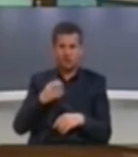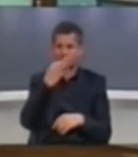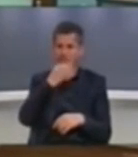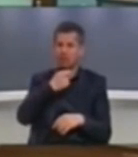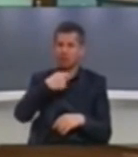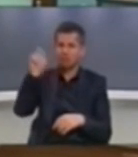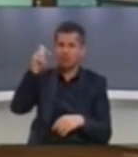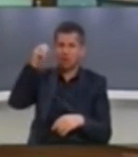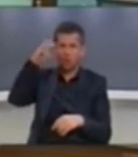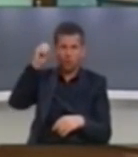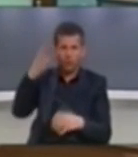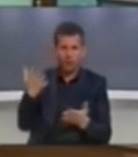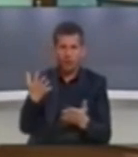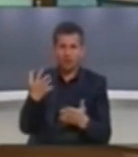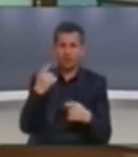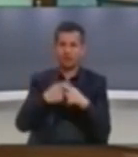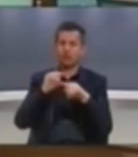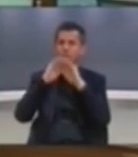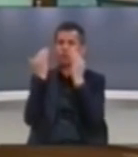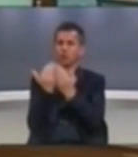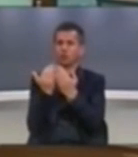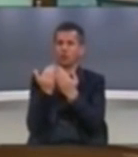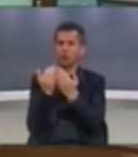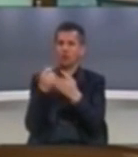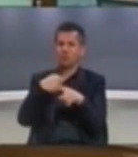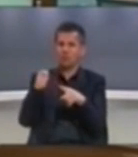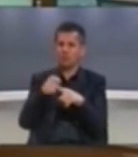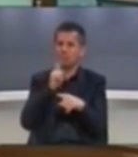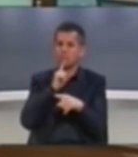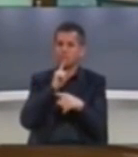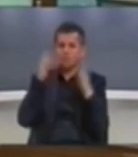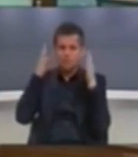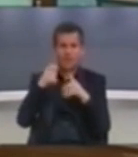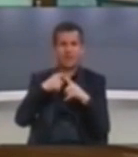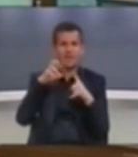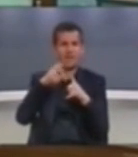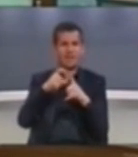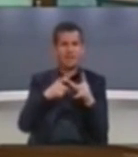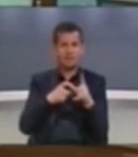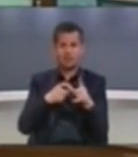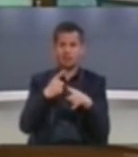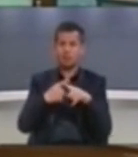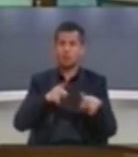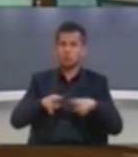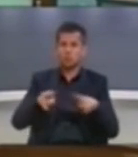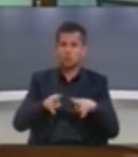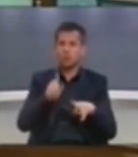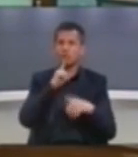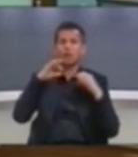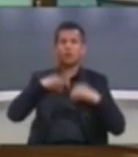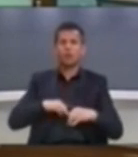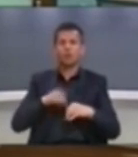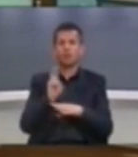shtrajnëta të energjisë elektrike, si zyre regulatorit, tërsisht në funksion të kjecit, si gjykat kushtetuse e kryetar të saj